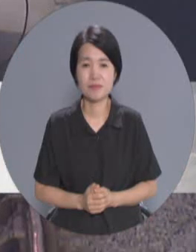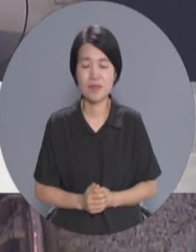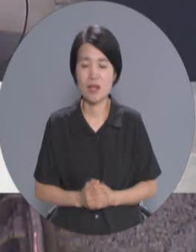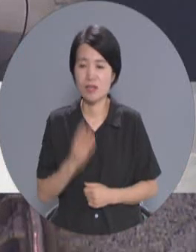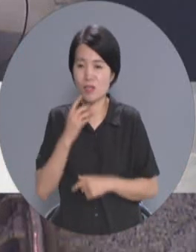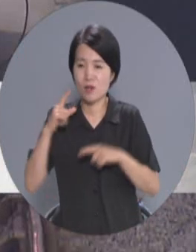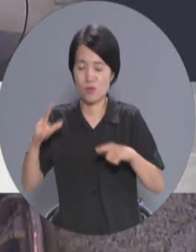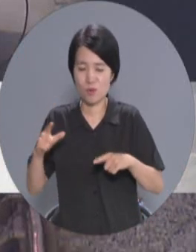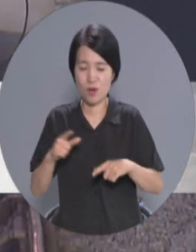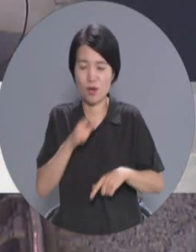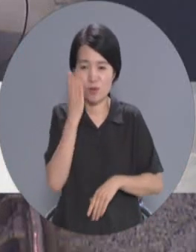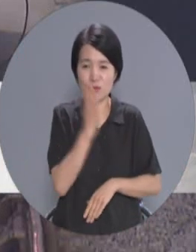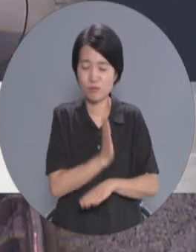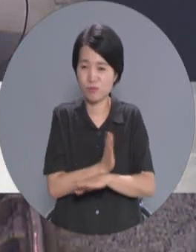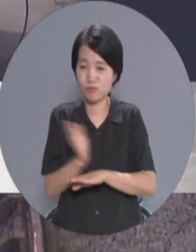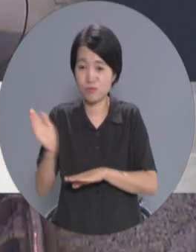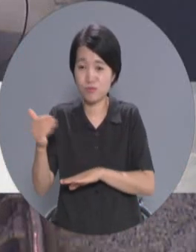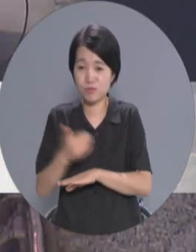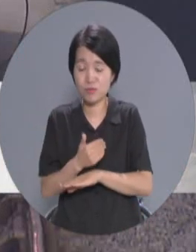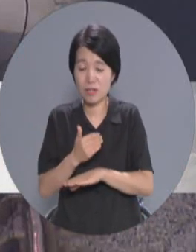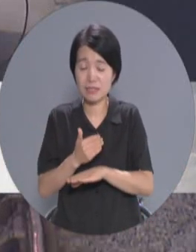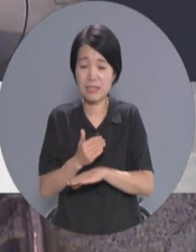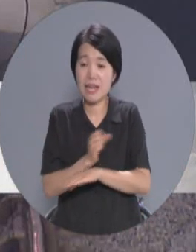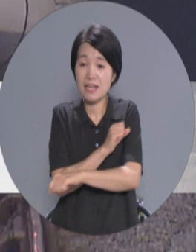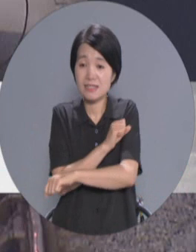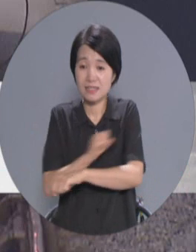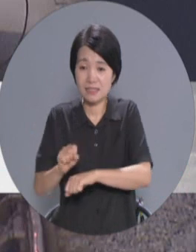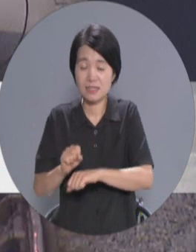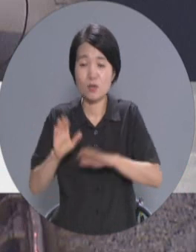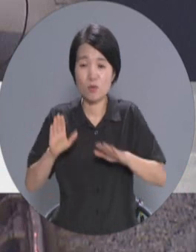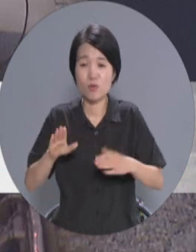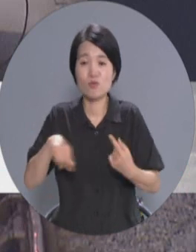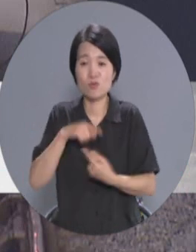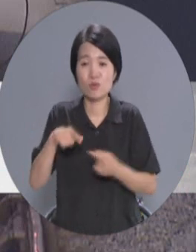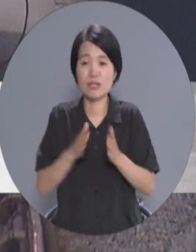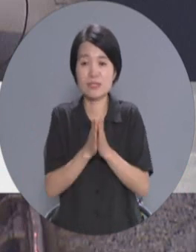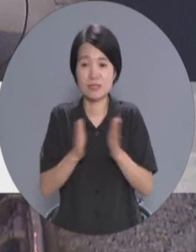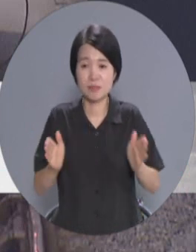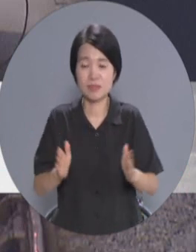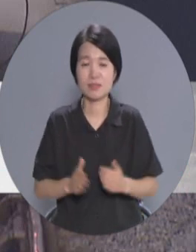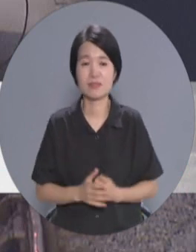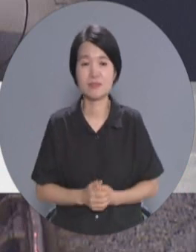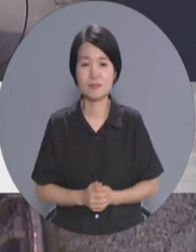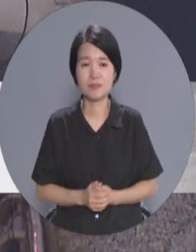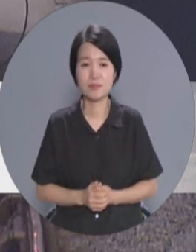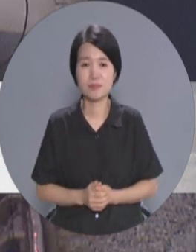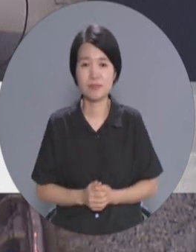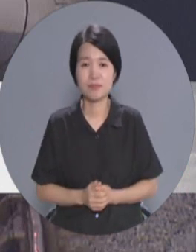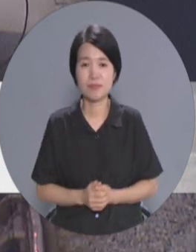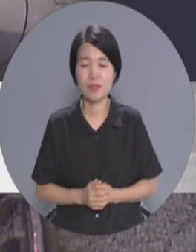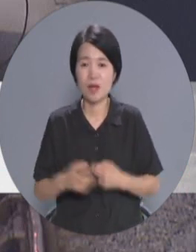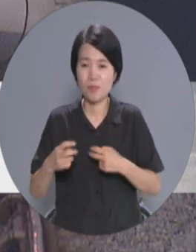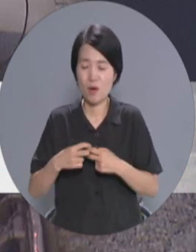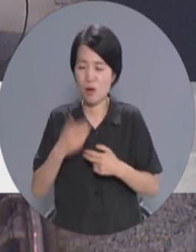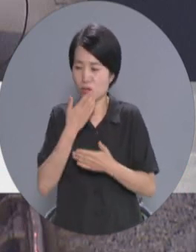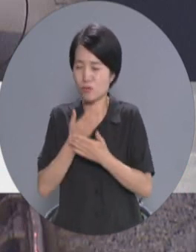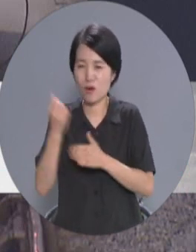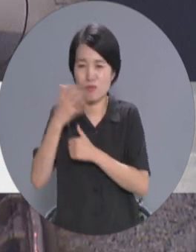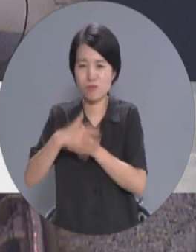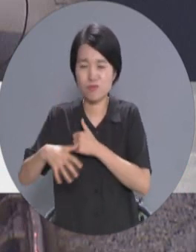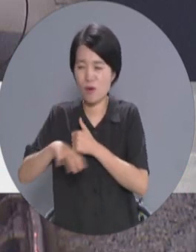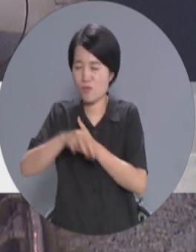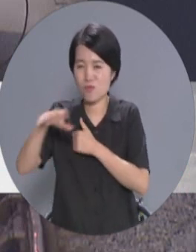수도권 동남부와 여수를 잇는 전라선 SRT가 오늘부터 운행을 시작했습니다. 병원과 주요